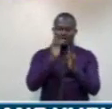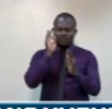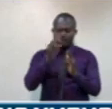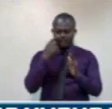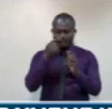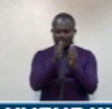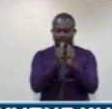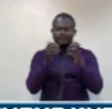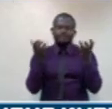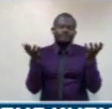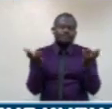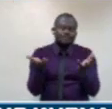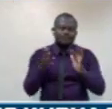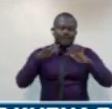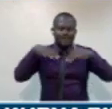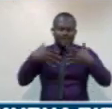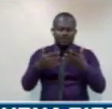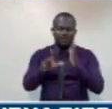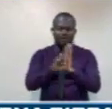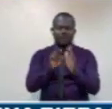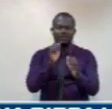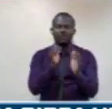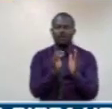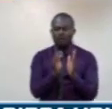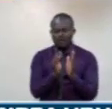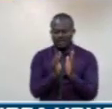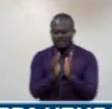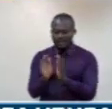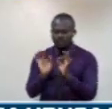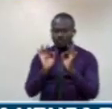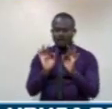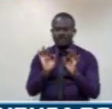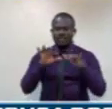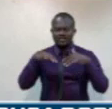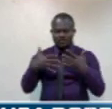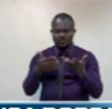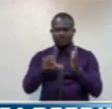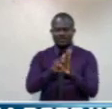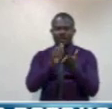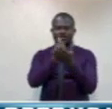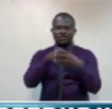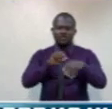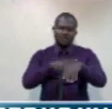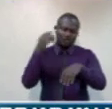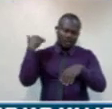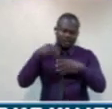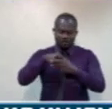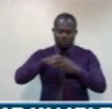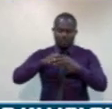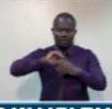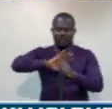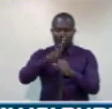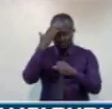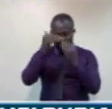irebera hamwe ese ni gute amategeko yanozwa, ese ni cy'amategeko yafashije mu gihe twari turi muri COVID kugira ngo